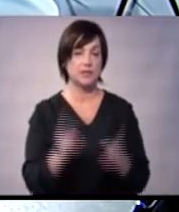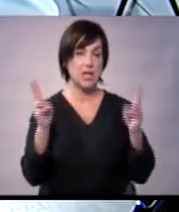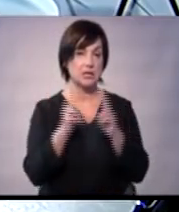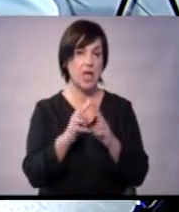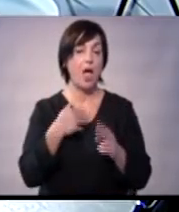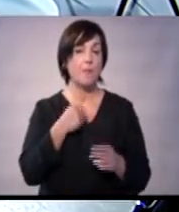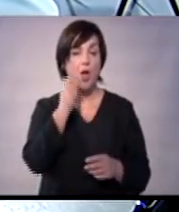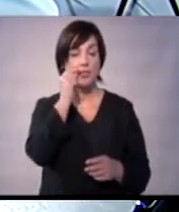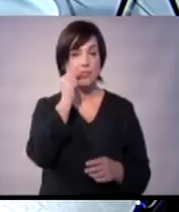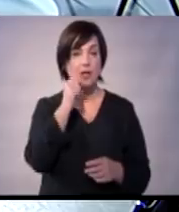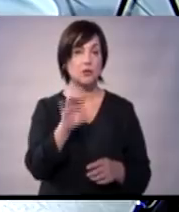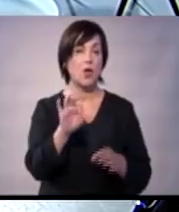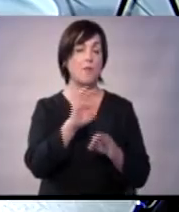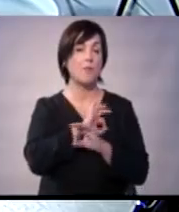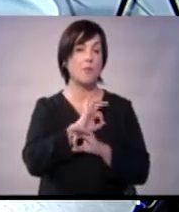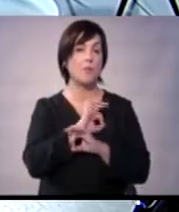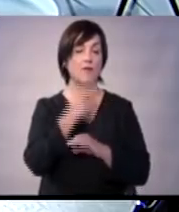А мојот татко е покоен од 2005.